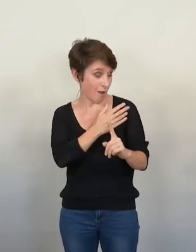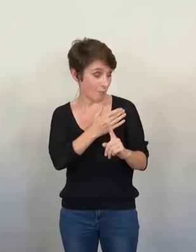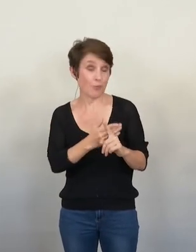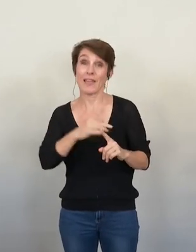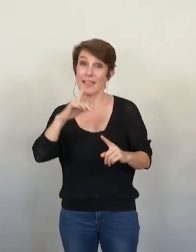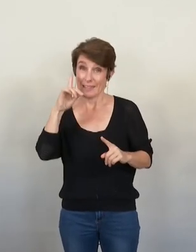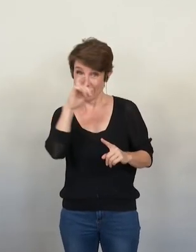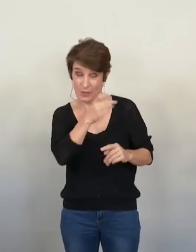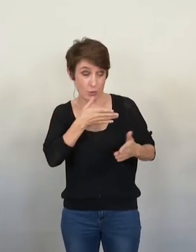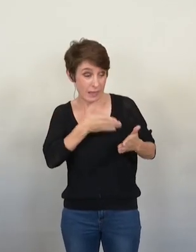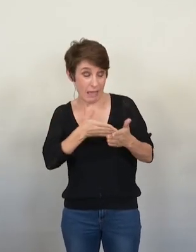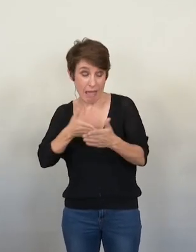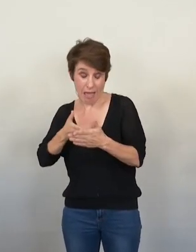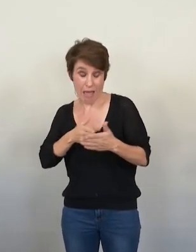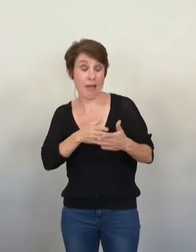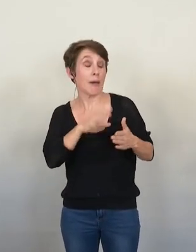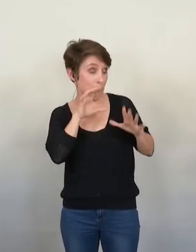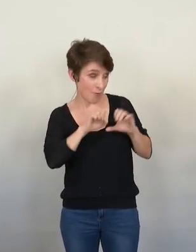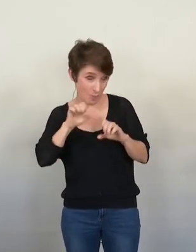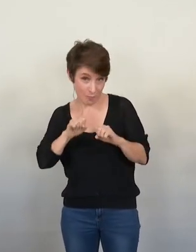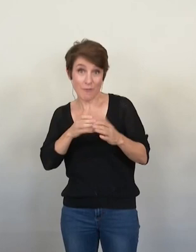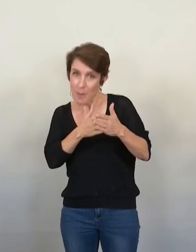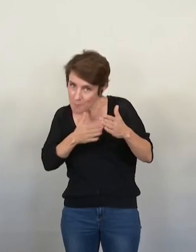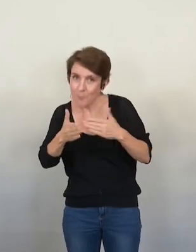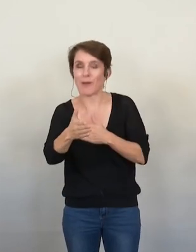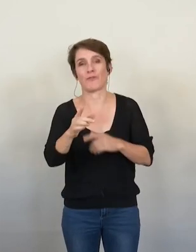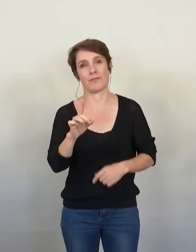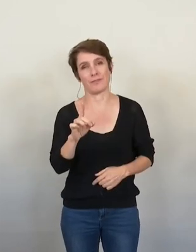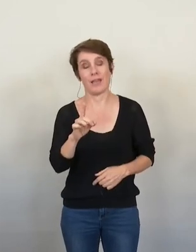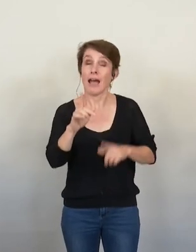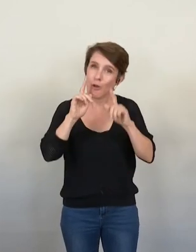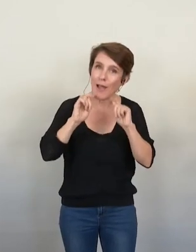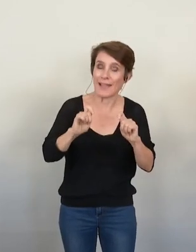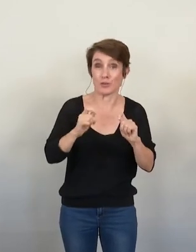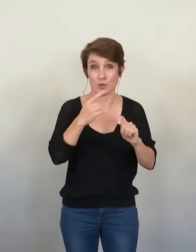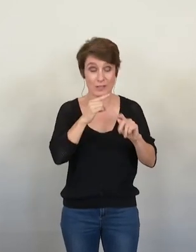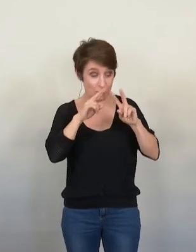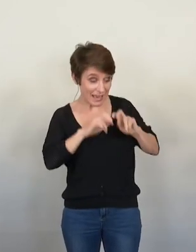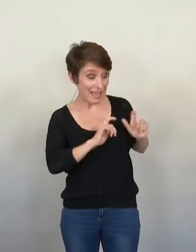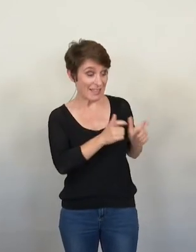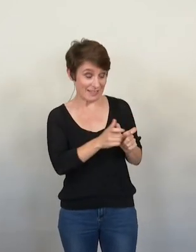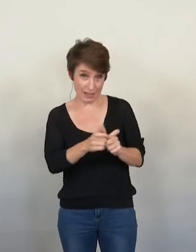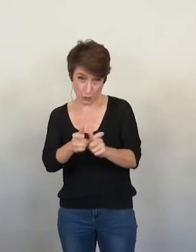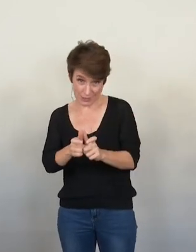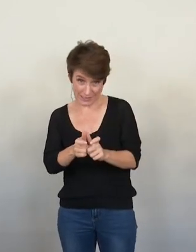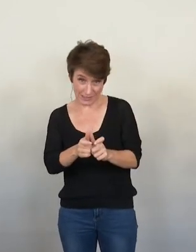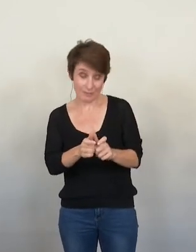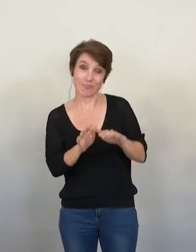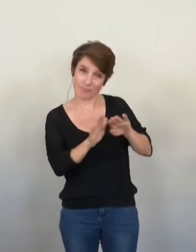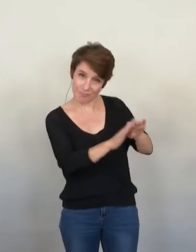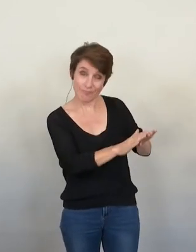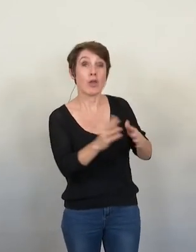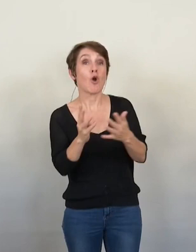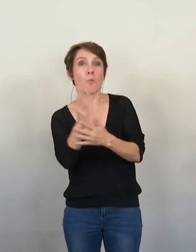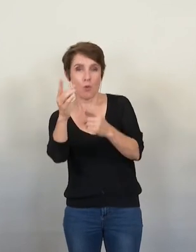listées ça et là dans les diagnostics donc ne confondez pas le diagnostic et le projet social le diagnosticque met en évidence ce qui va